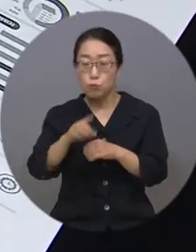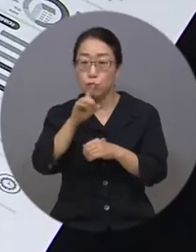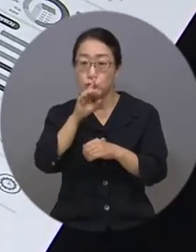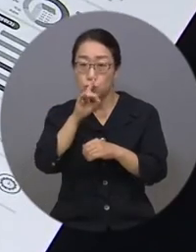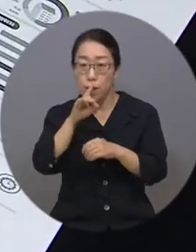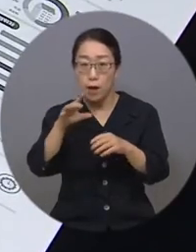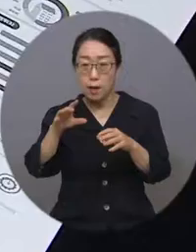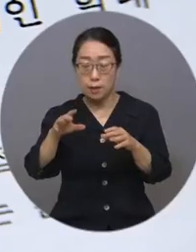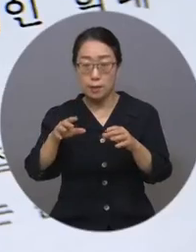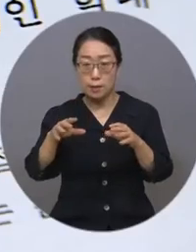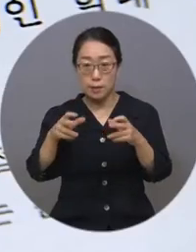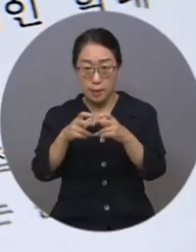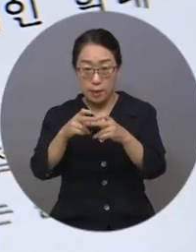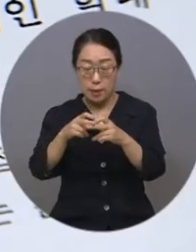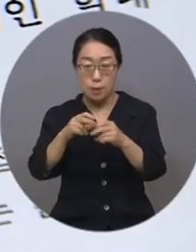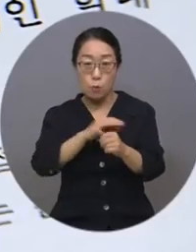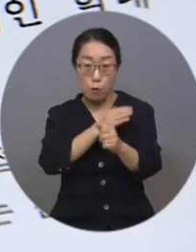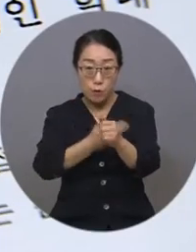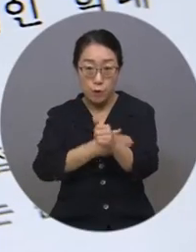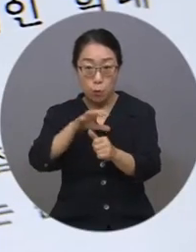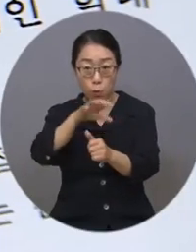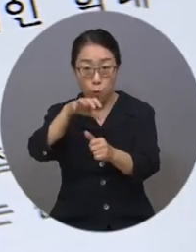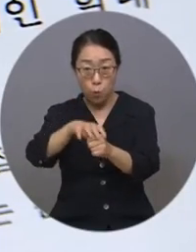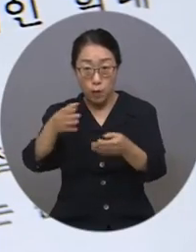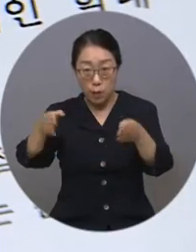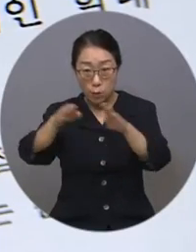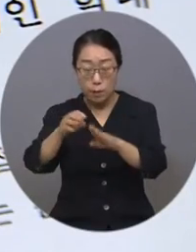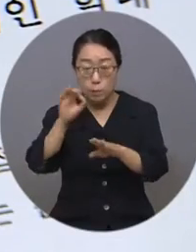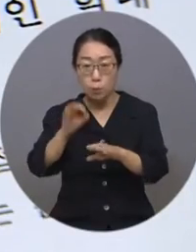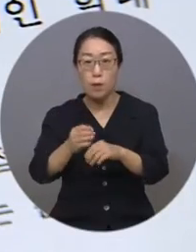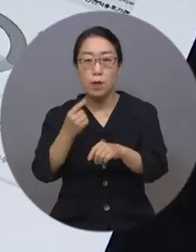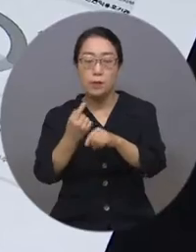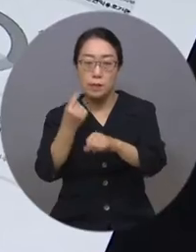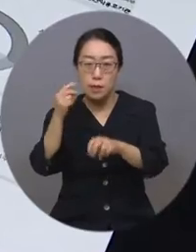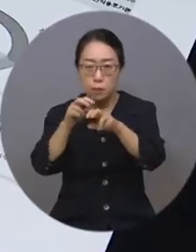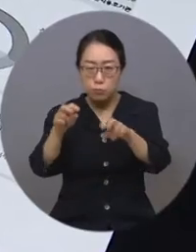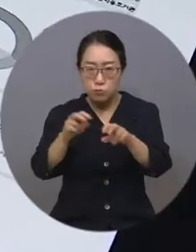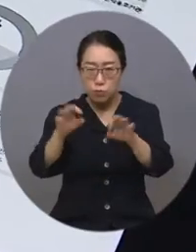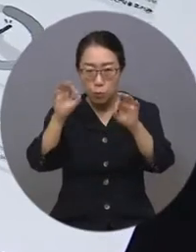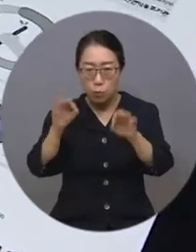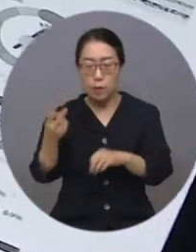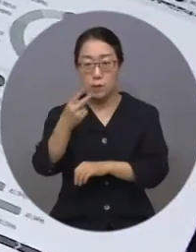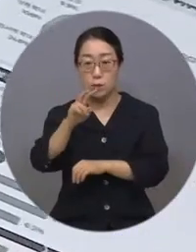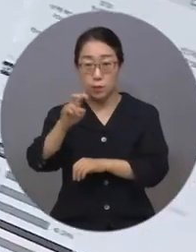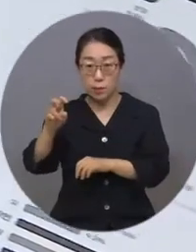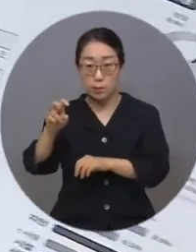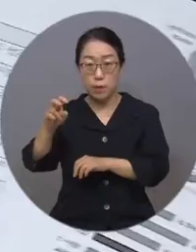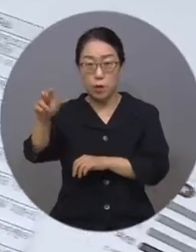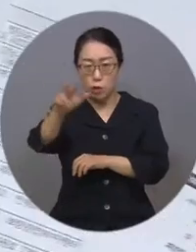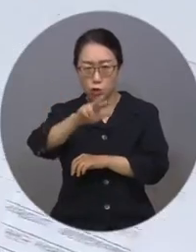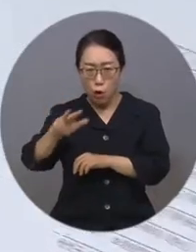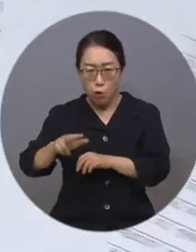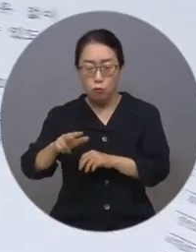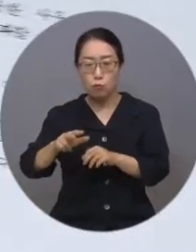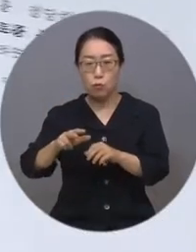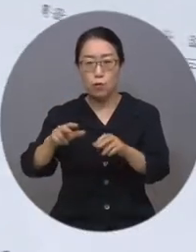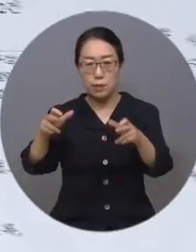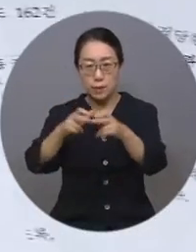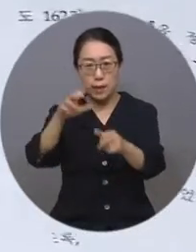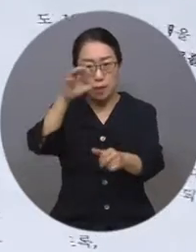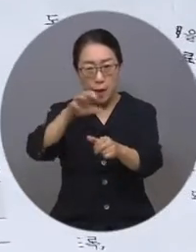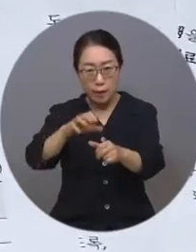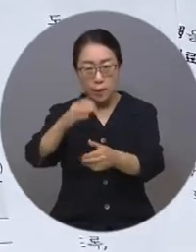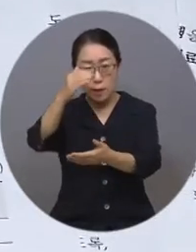애인 권위 05 기관은 지난해 장애인 학대 신고 사례를 분석한 2020년 전국 장애인 학대 현황 보고서를